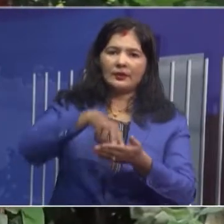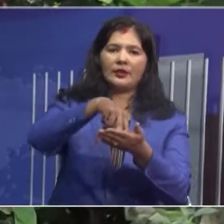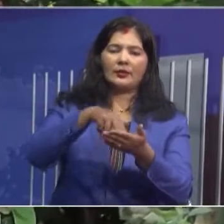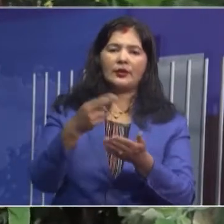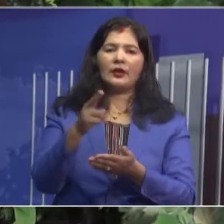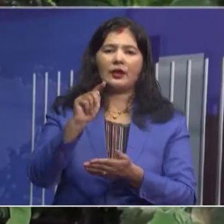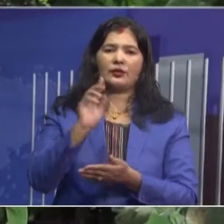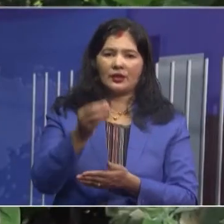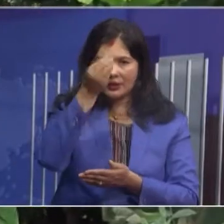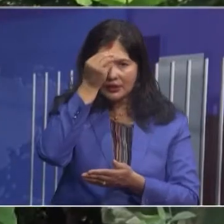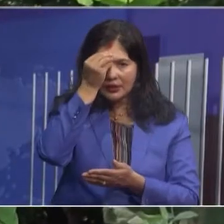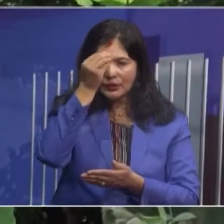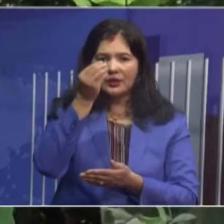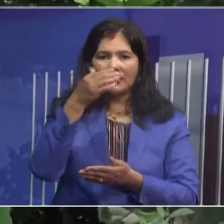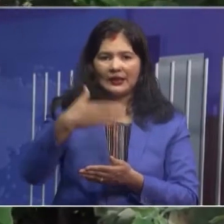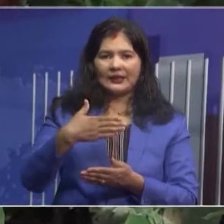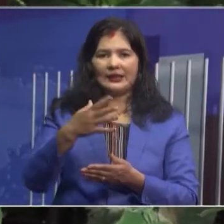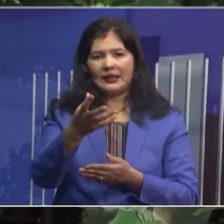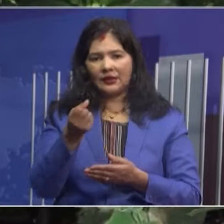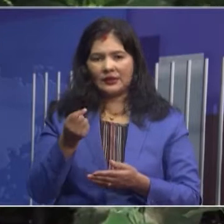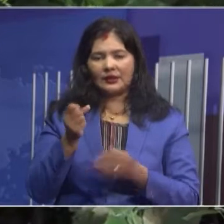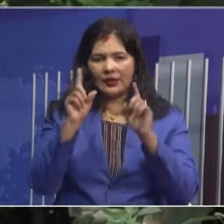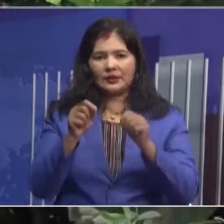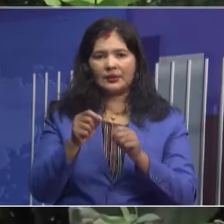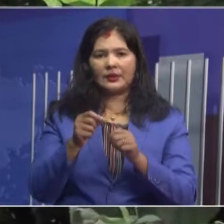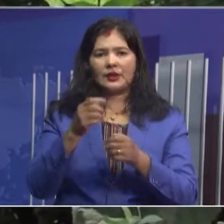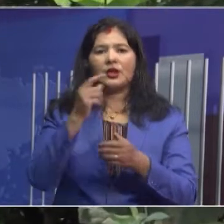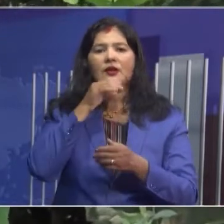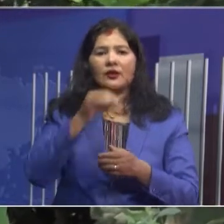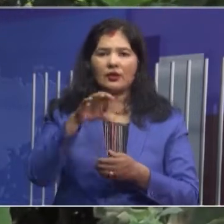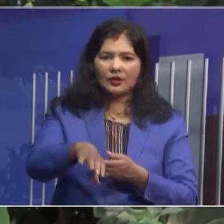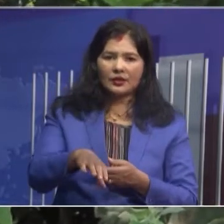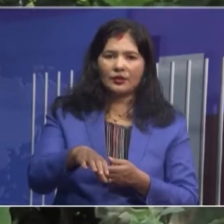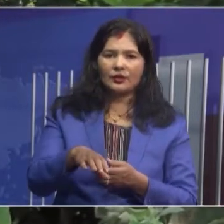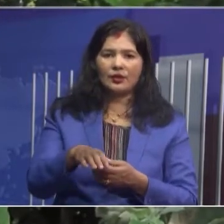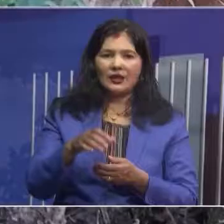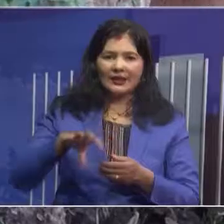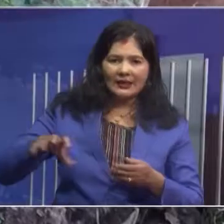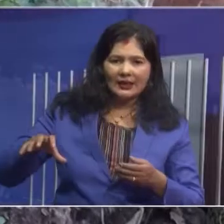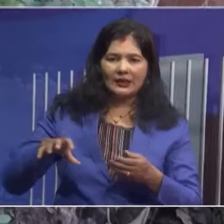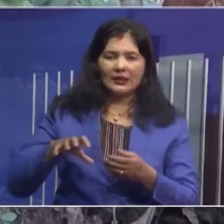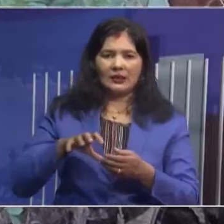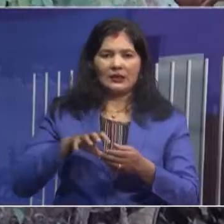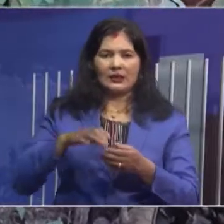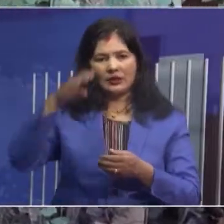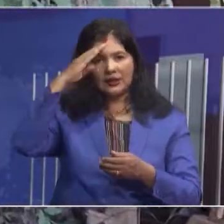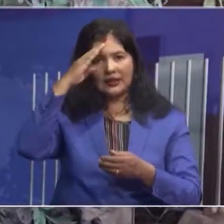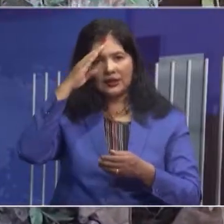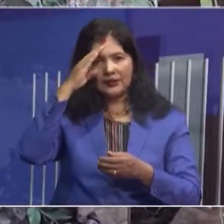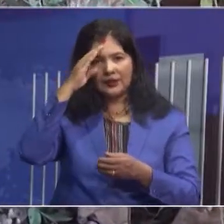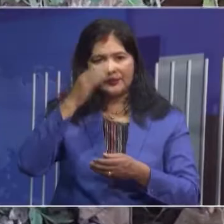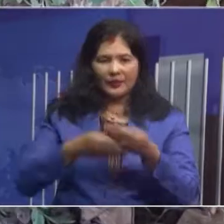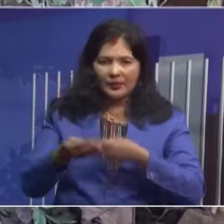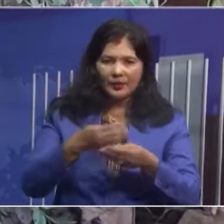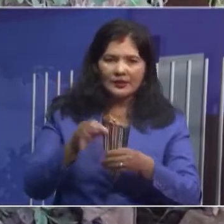पछिल्लो समय दसैँका लागि चाहिने खसी बोका काठमाडौँ समेत पठाउने गरिएको छ। स्थानीय सरकारले पनि व्यावसायिक बाख्रा पालनमा सहयोग गरिदिआएको